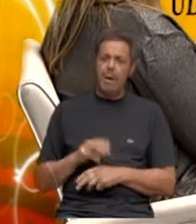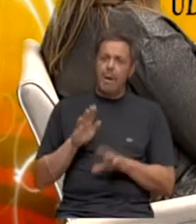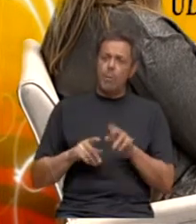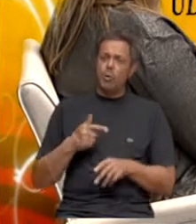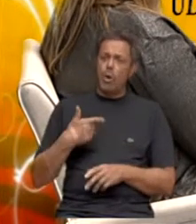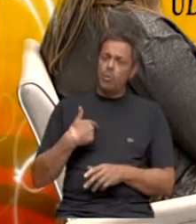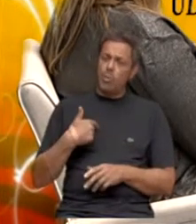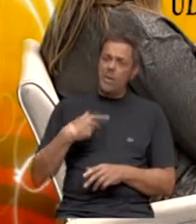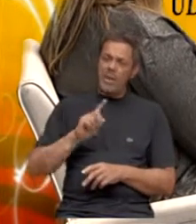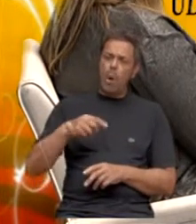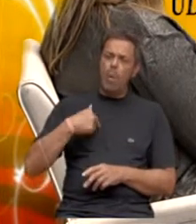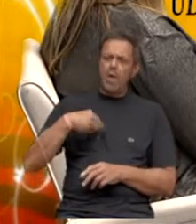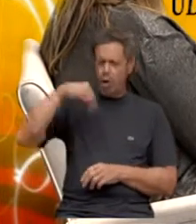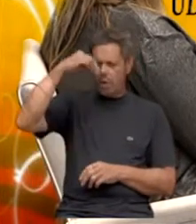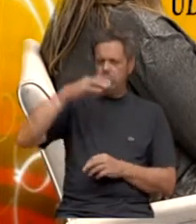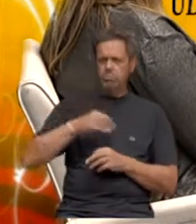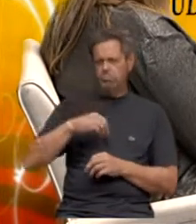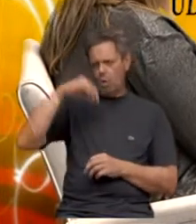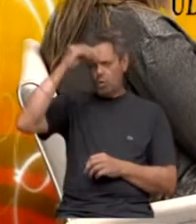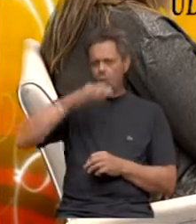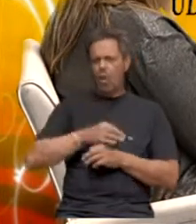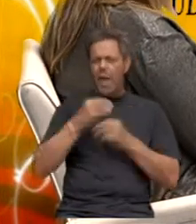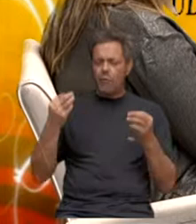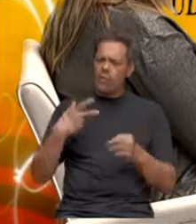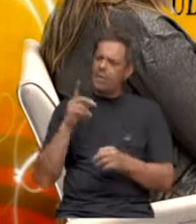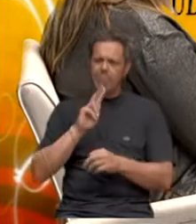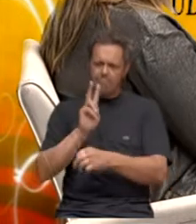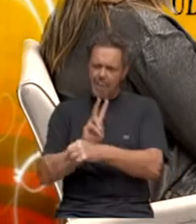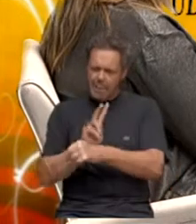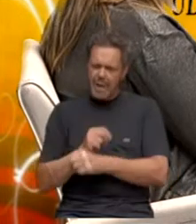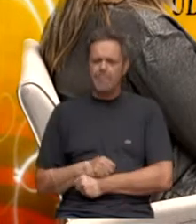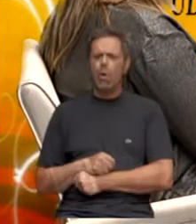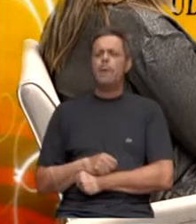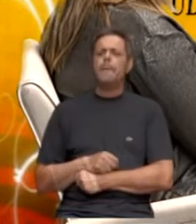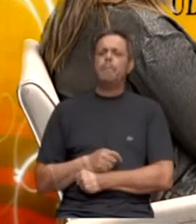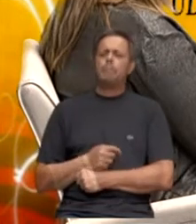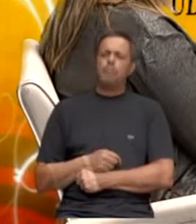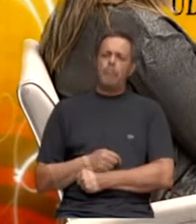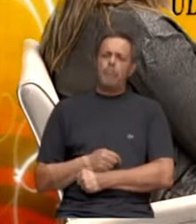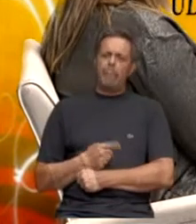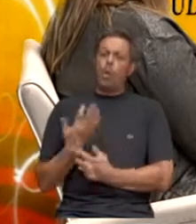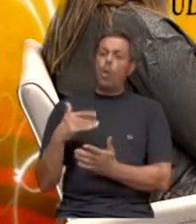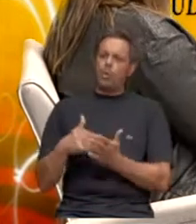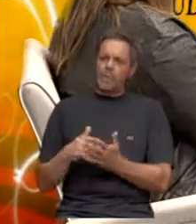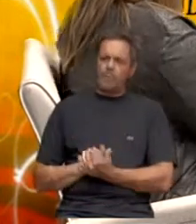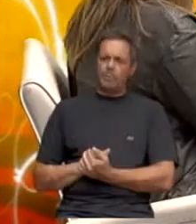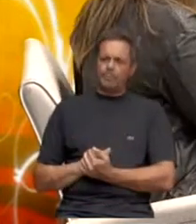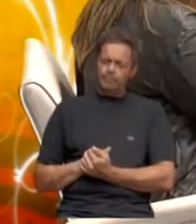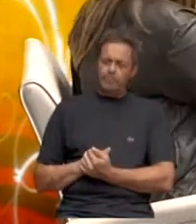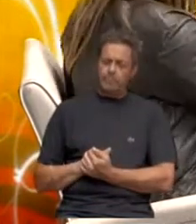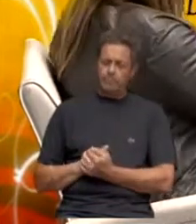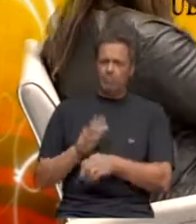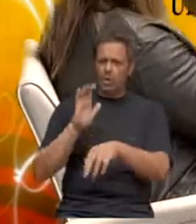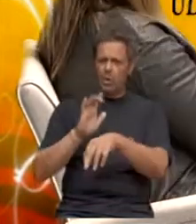našoj stručnoj javnosti posvećeno dovoljno pažnje koliko bi trebalo. Malo smo dotaknuli prehranu